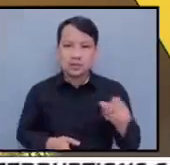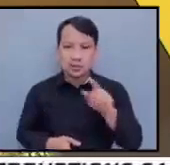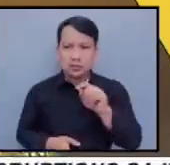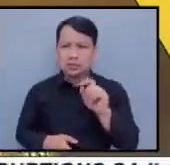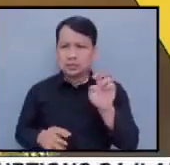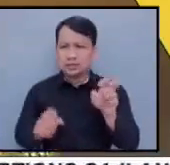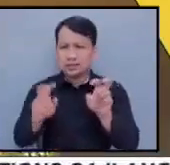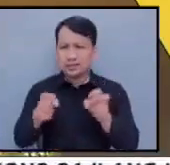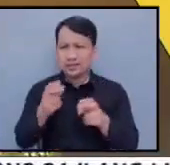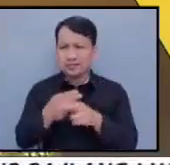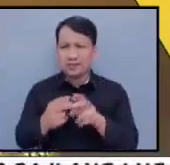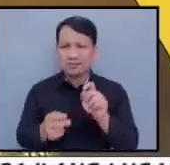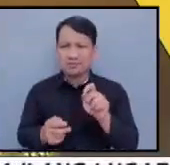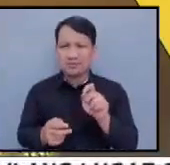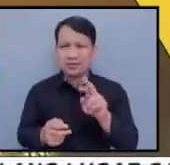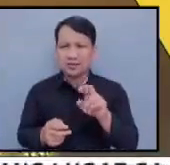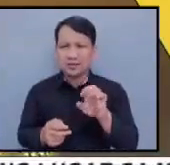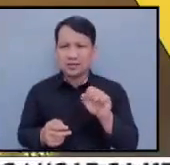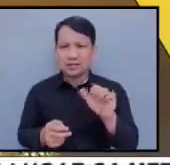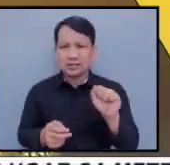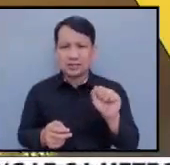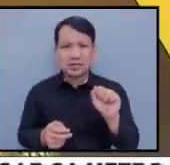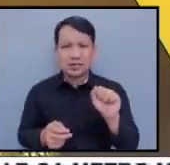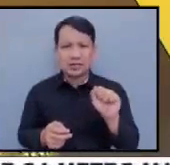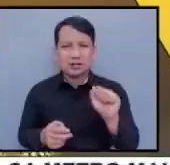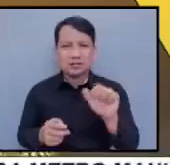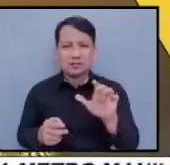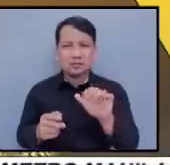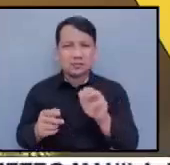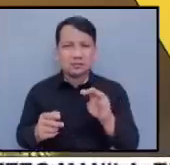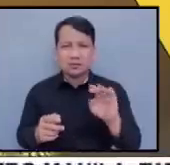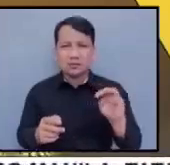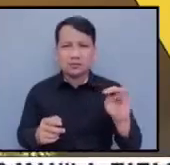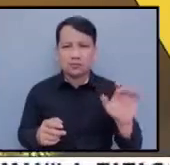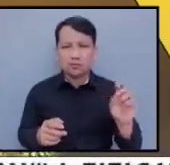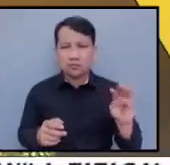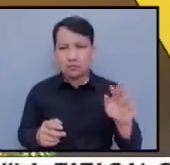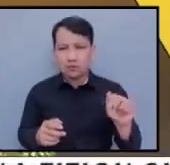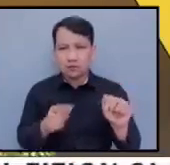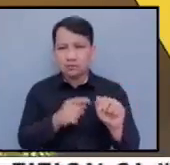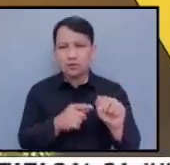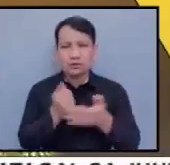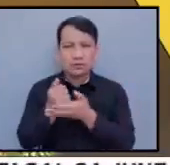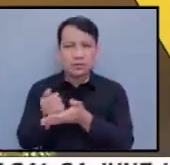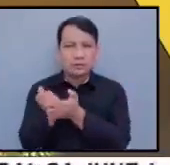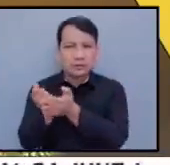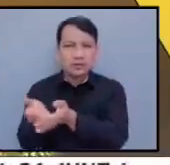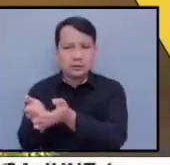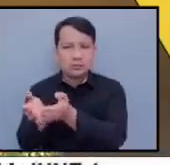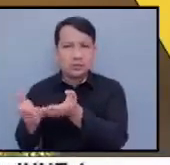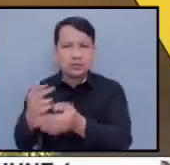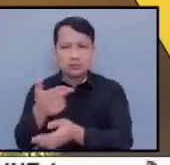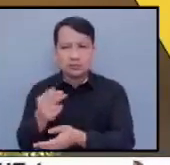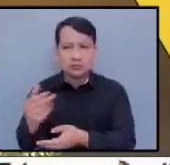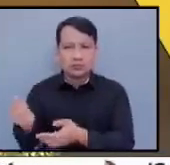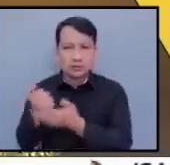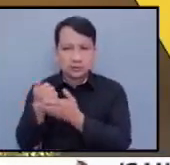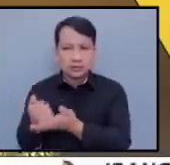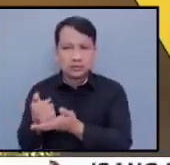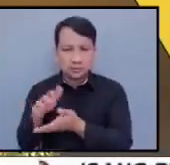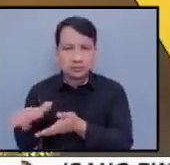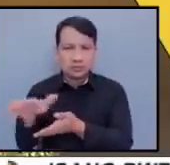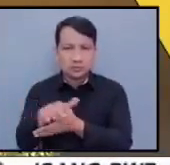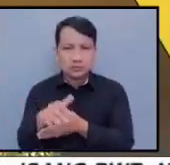na barko na lalahok sa pagsasanay sa pagresponde sa oil spill na gagawin sa Indonesia. Si Jillian Jeronimo sa